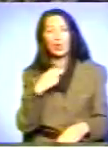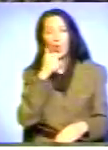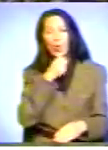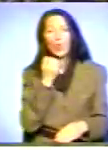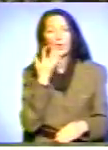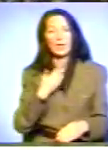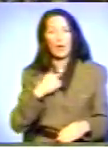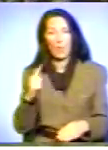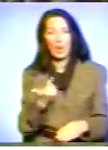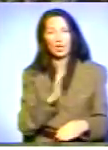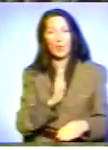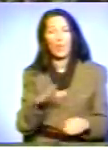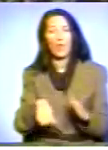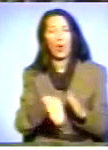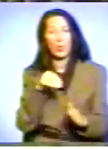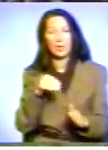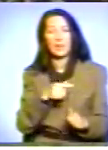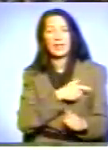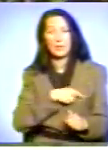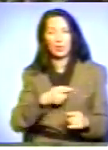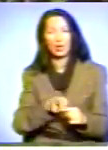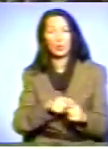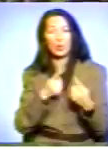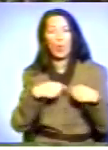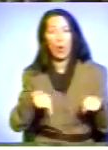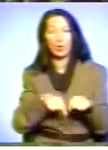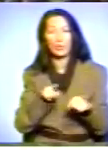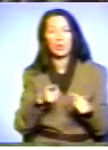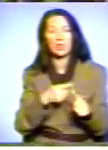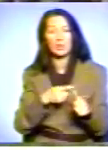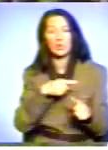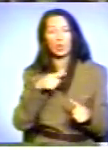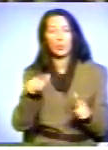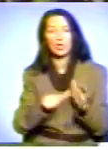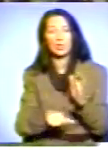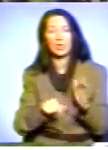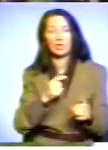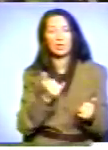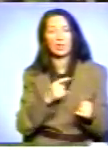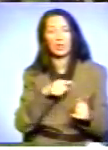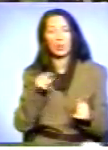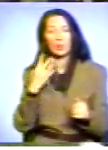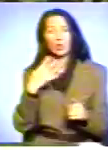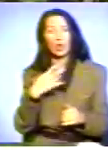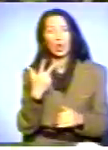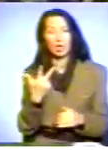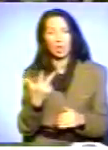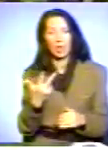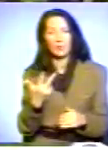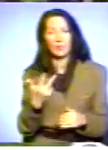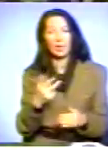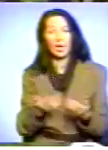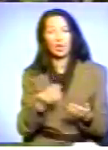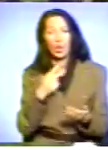обраний депутатом по цьому мажоритарному округу. Ну, він називався номер 60, зараз номер 43.